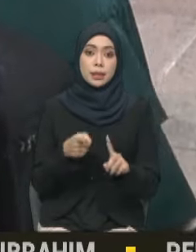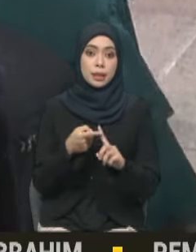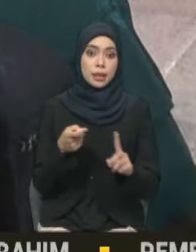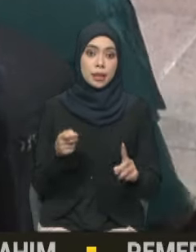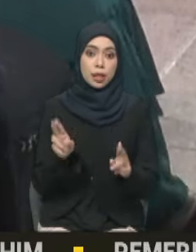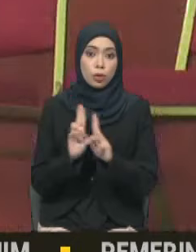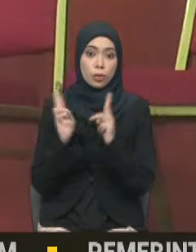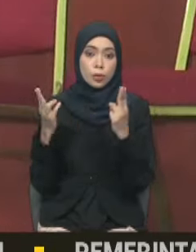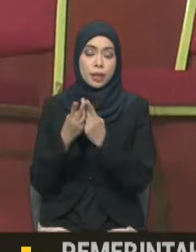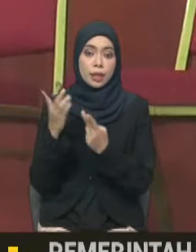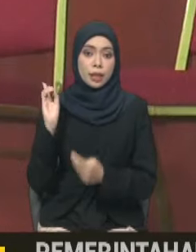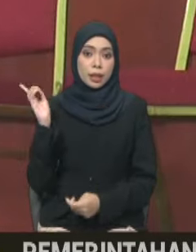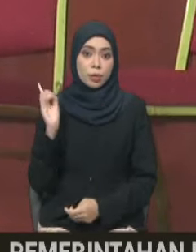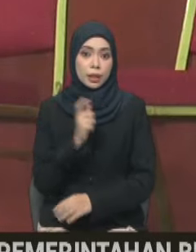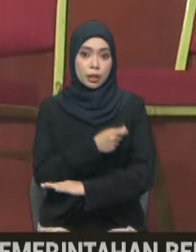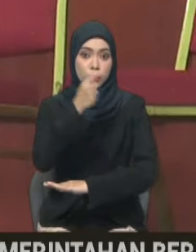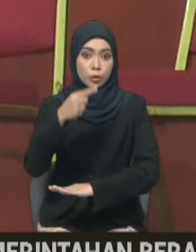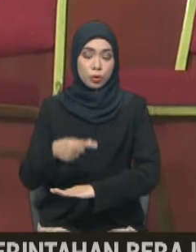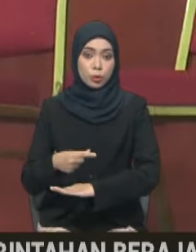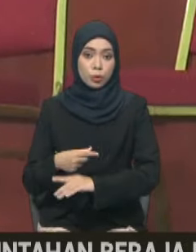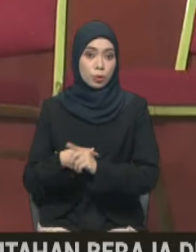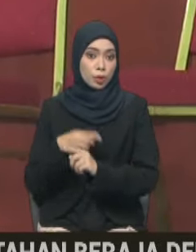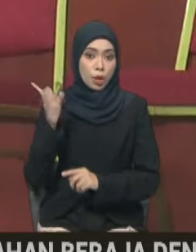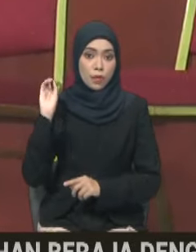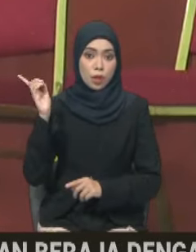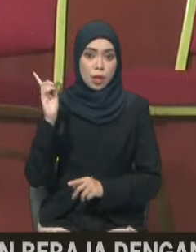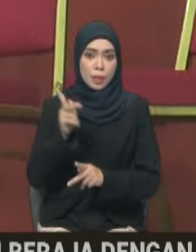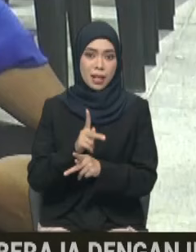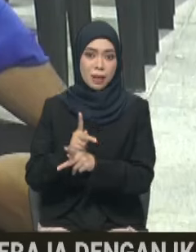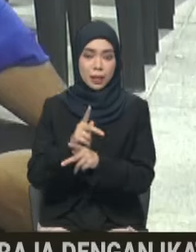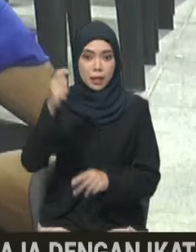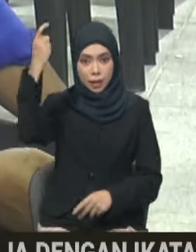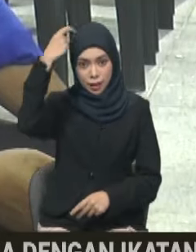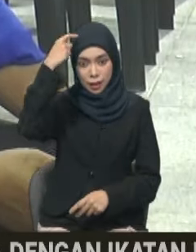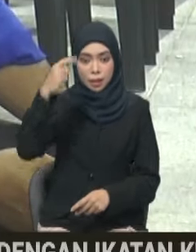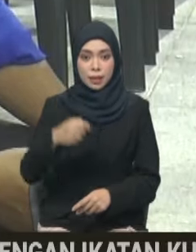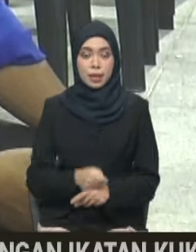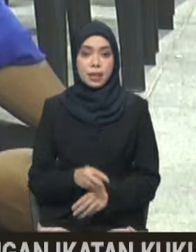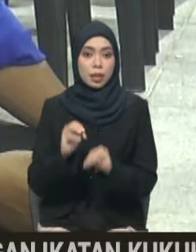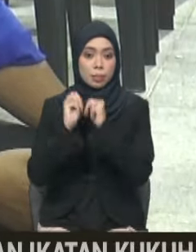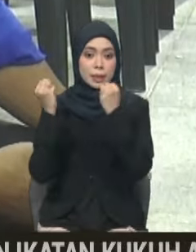Majlis diisikan dengan forum keugamaan bertajuk Memelihara Akal Masyarakat Sejahtera.